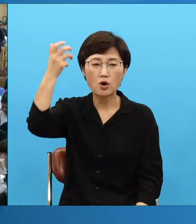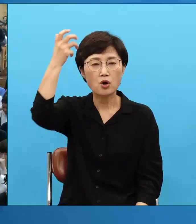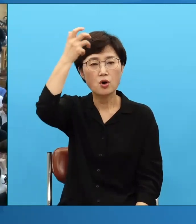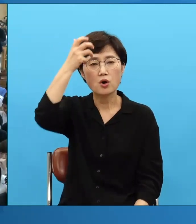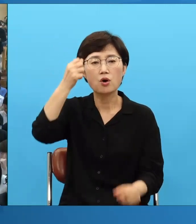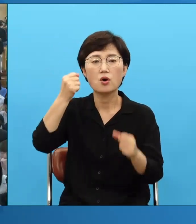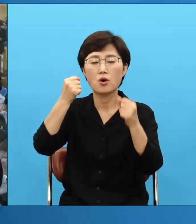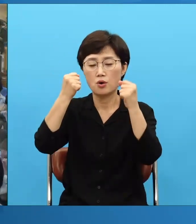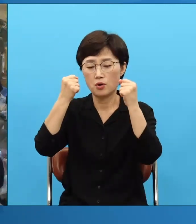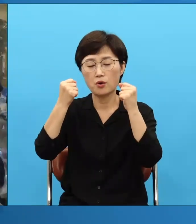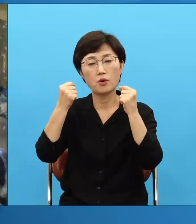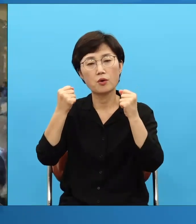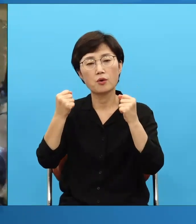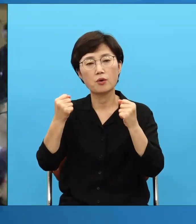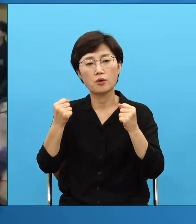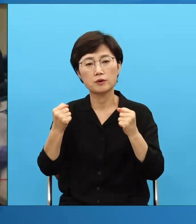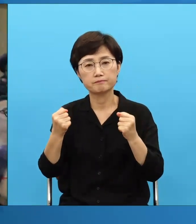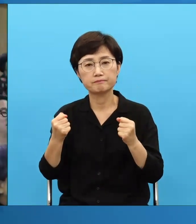성령이